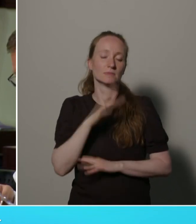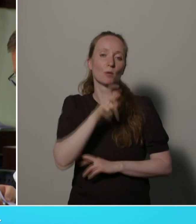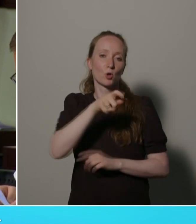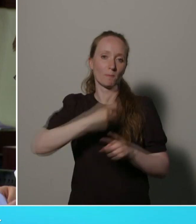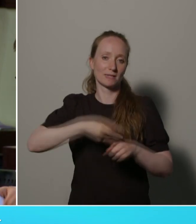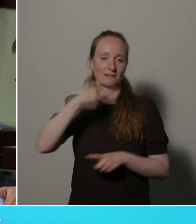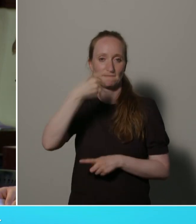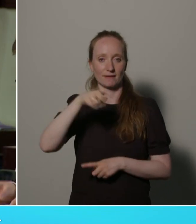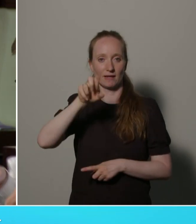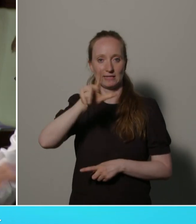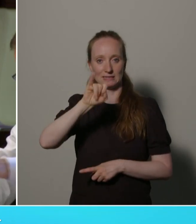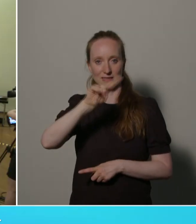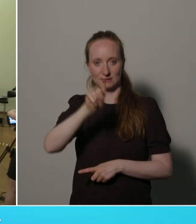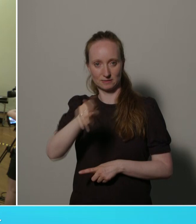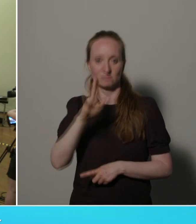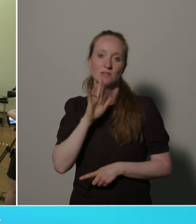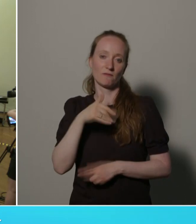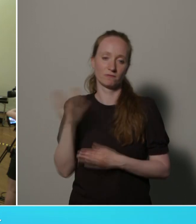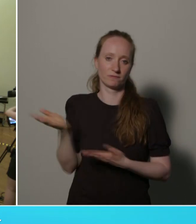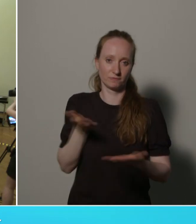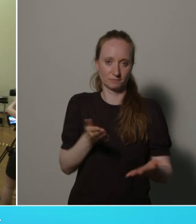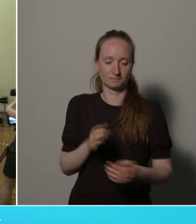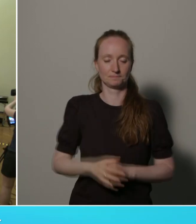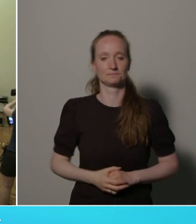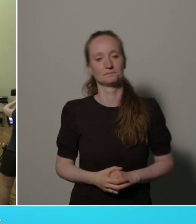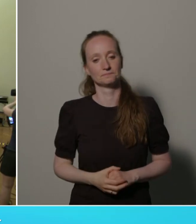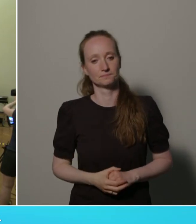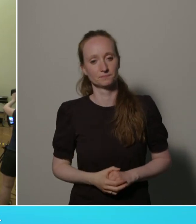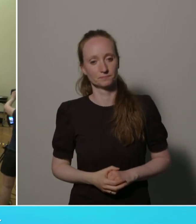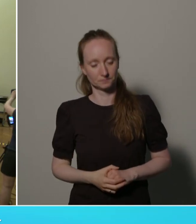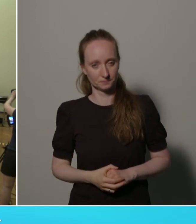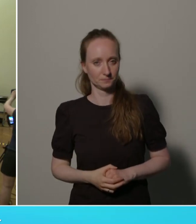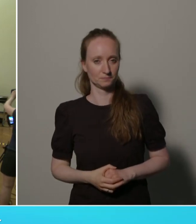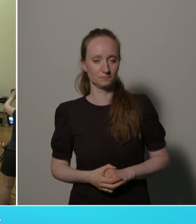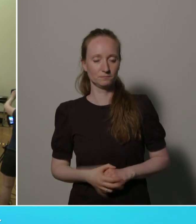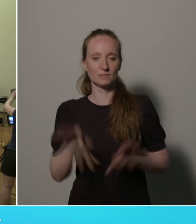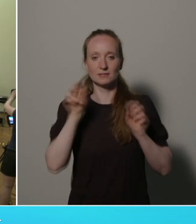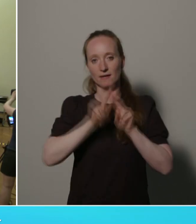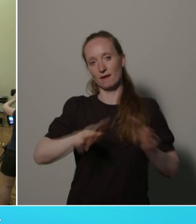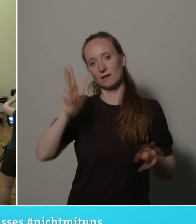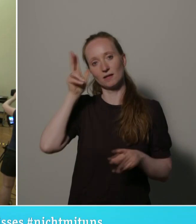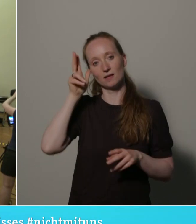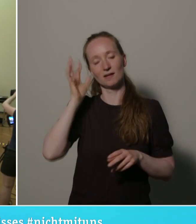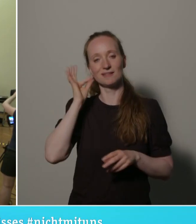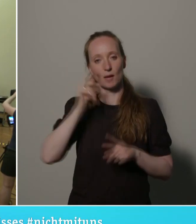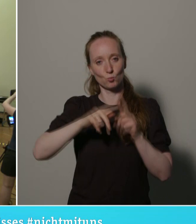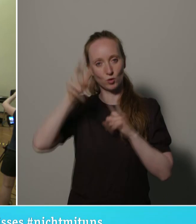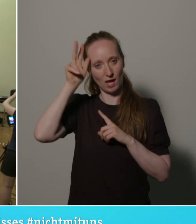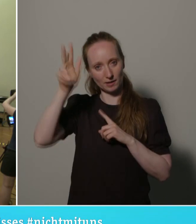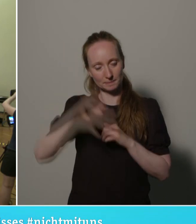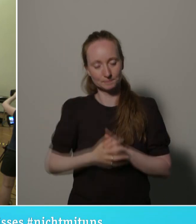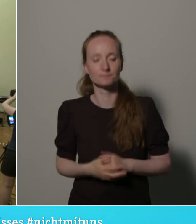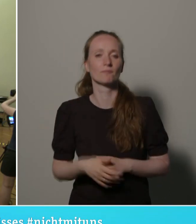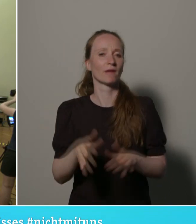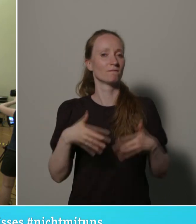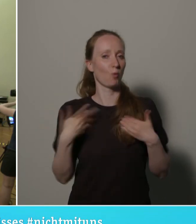Ja. Ja, sehr geehrte Damen und Herren, ich freue mich sehr,